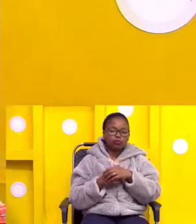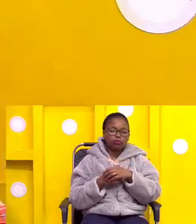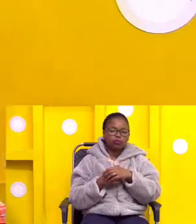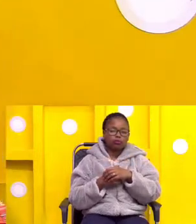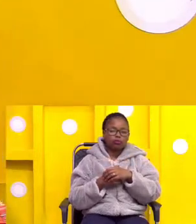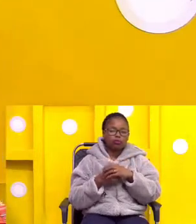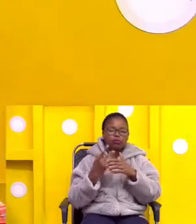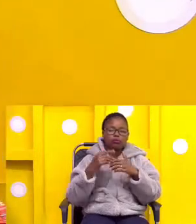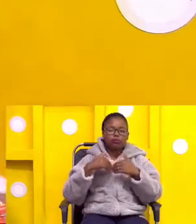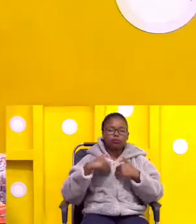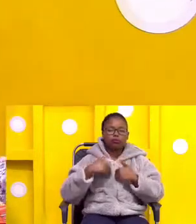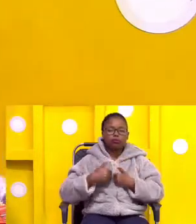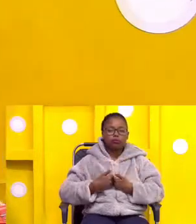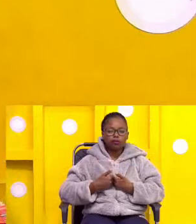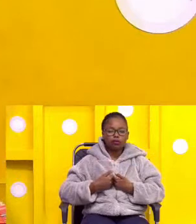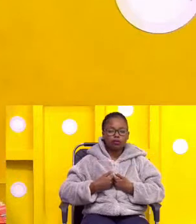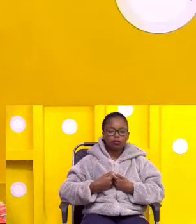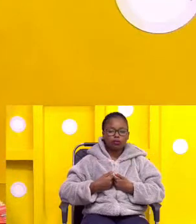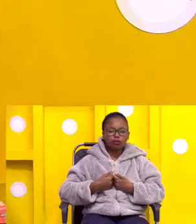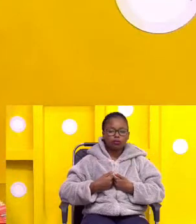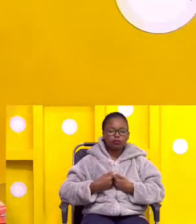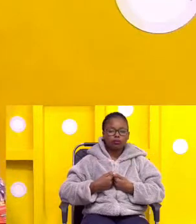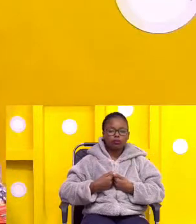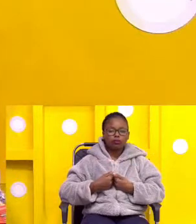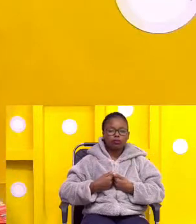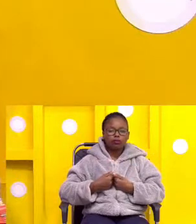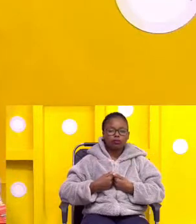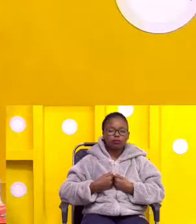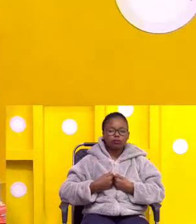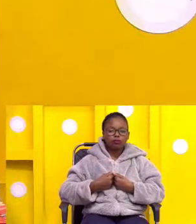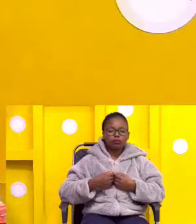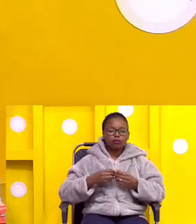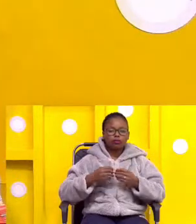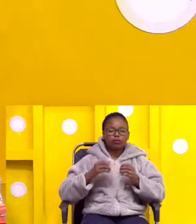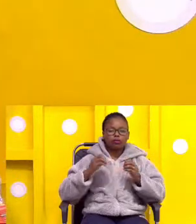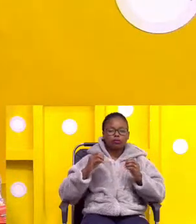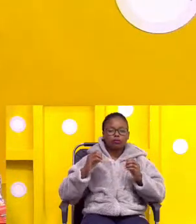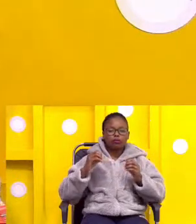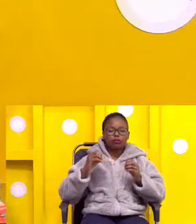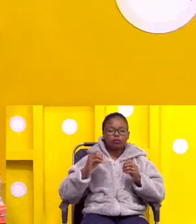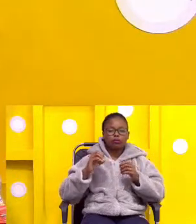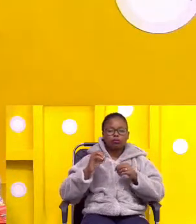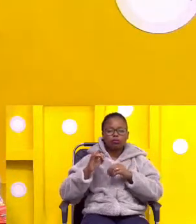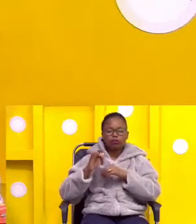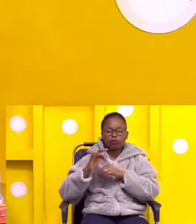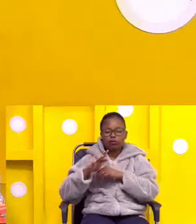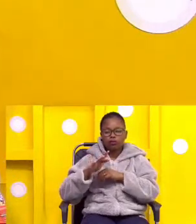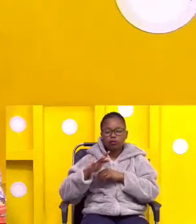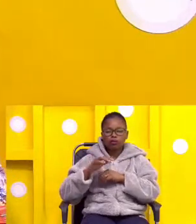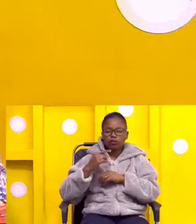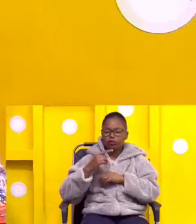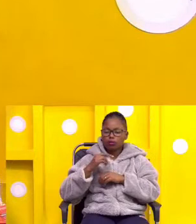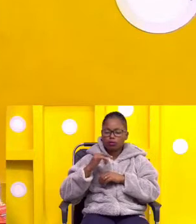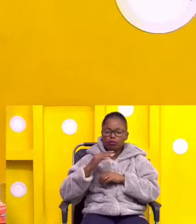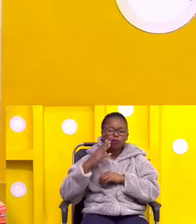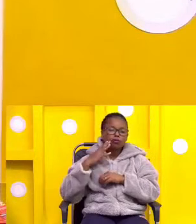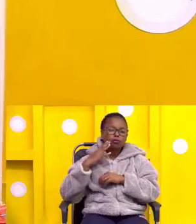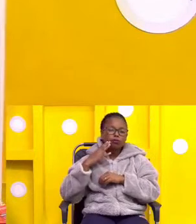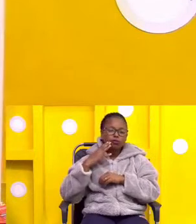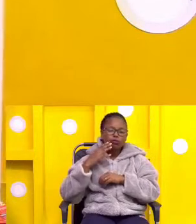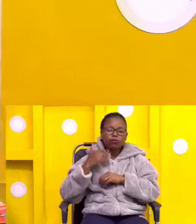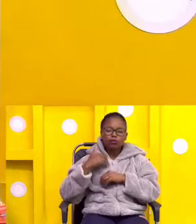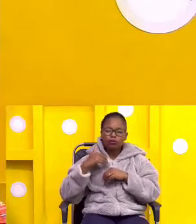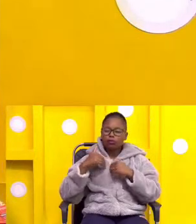gakĩnjĩra ũcichoke na nĩ kana kanini ngĩrigwo ĩ nĩko kararia kana nĩ gũtũmwo gatũmwo nĩ nyina ngĩmwĩra